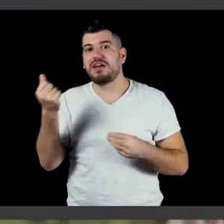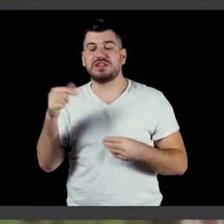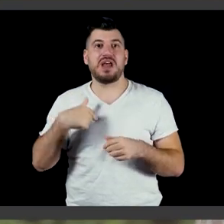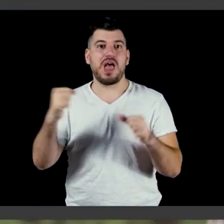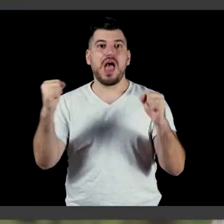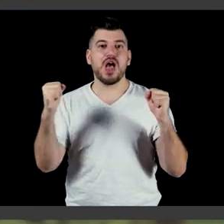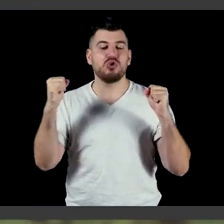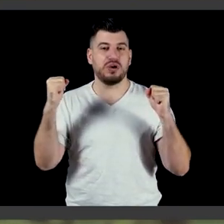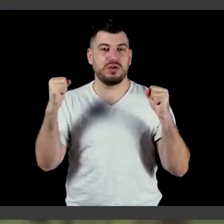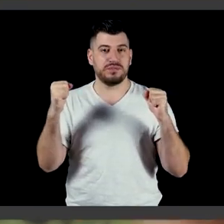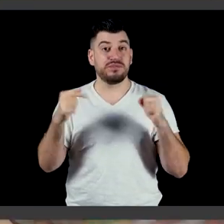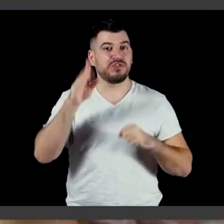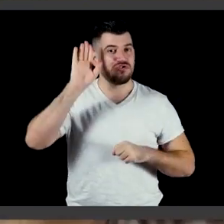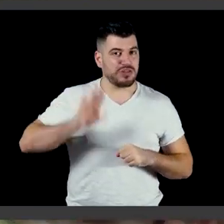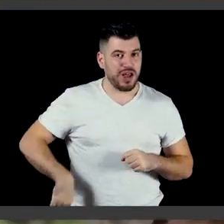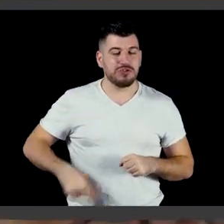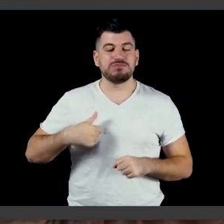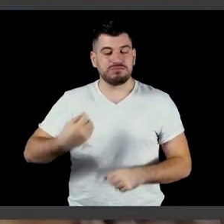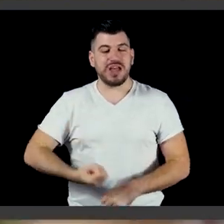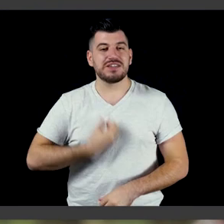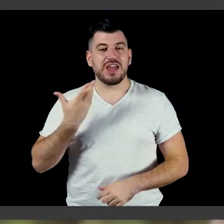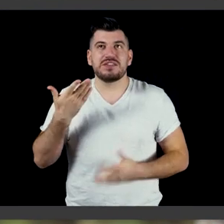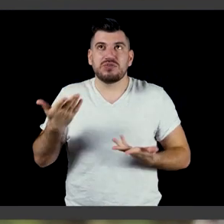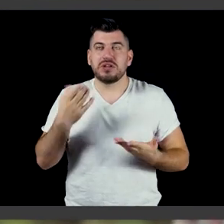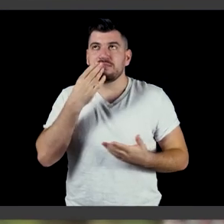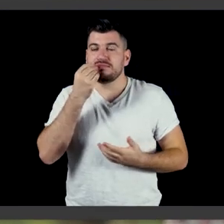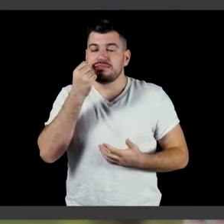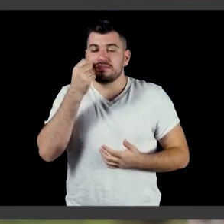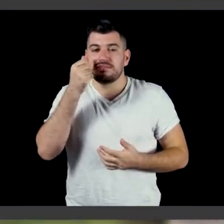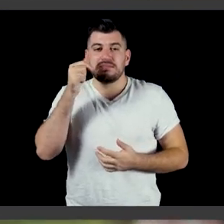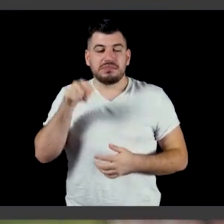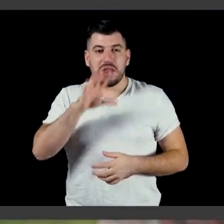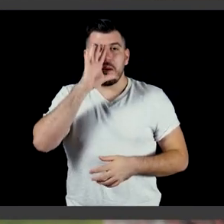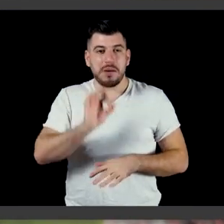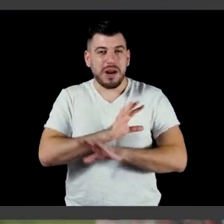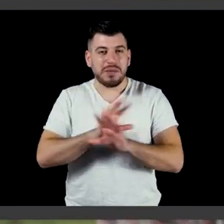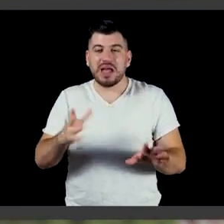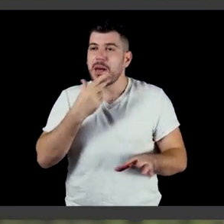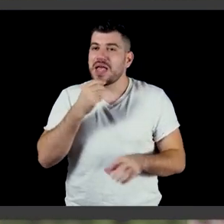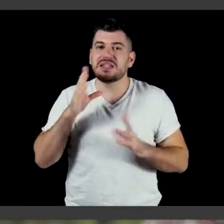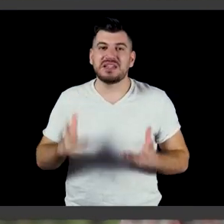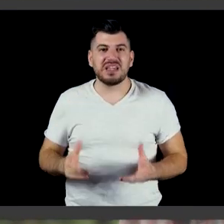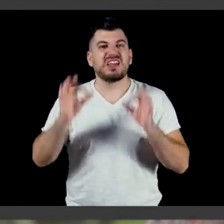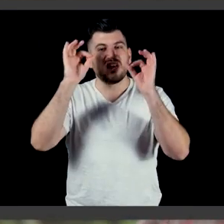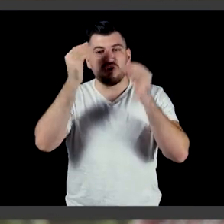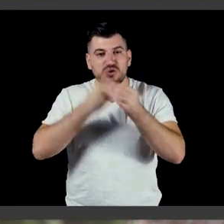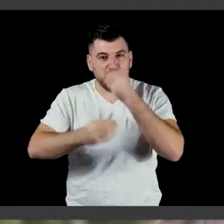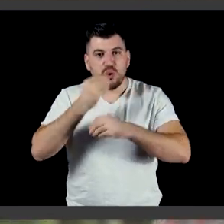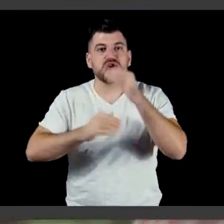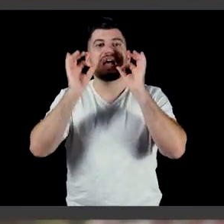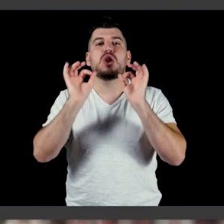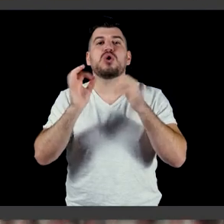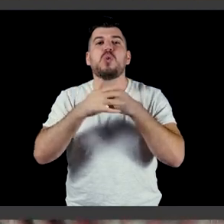πορτοκάλι. Στο τέλος σου δίνουν μία αίσθηση ότι τρως άλλο πράγμα. Δηλαδή πραγματικά σαν να τρως κανονικό πορτοκάλι σε